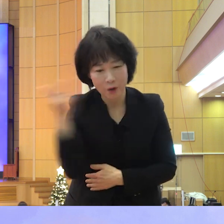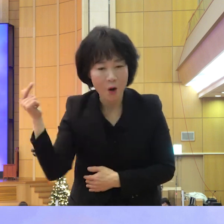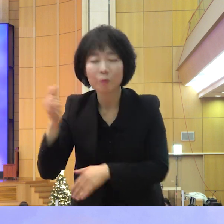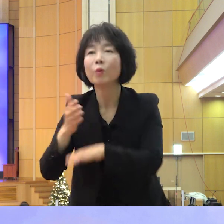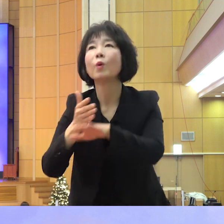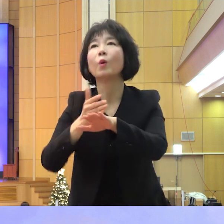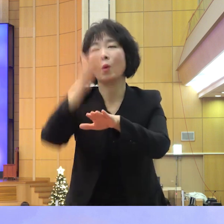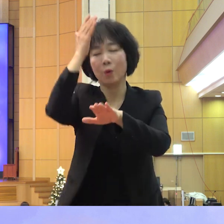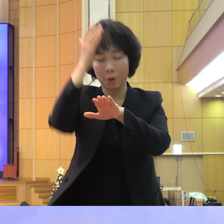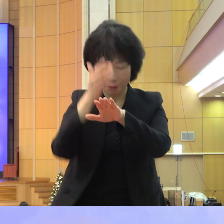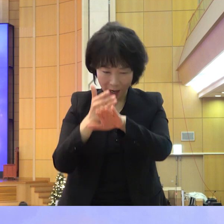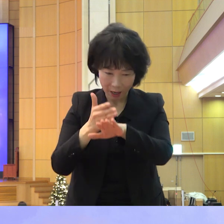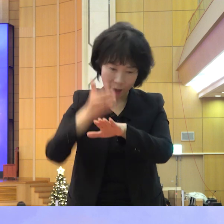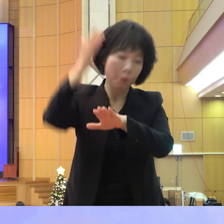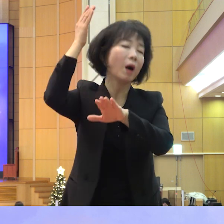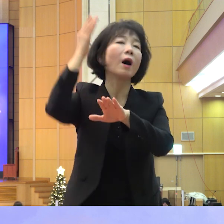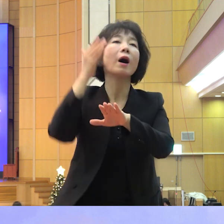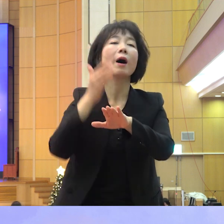사랑 너무